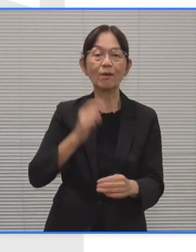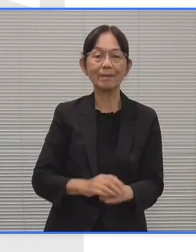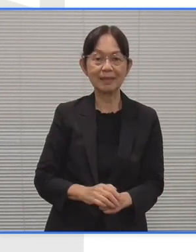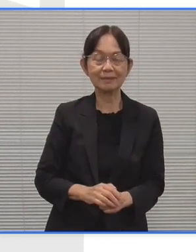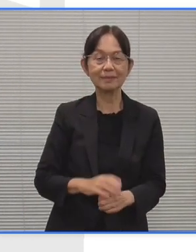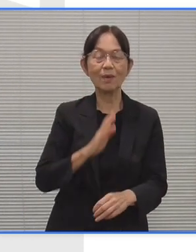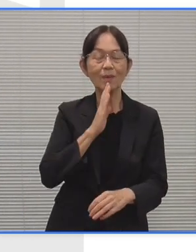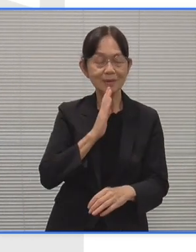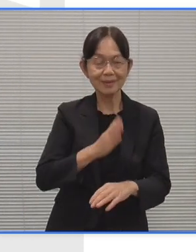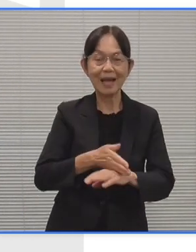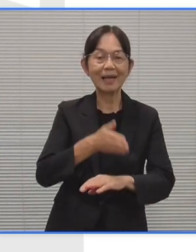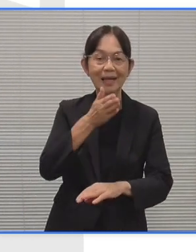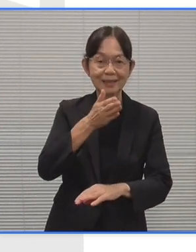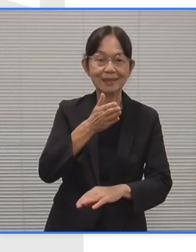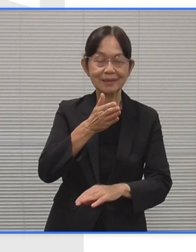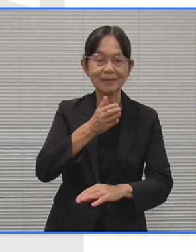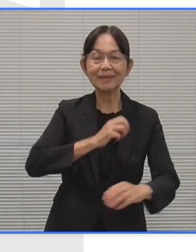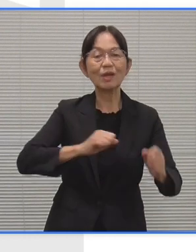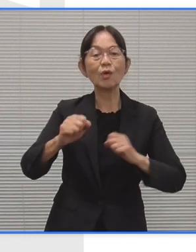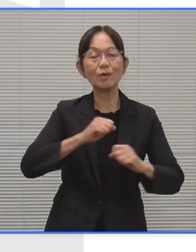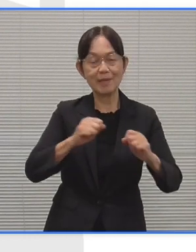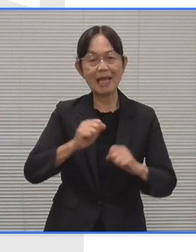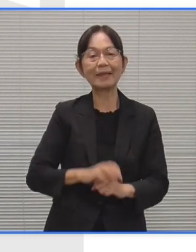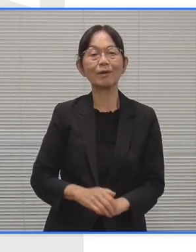当にありがたい取り組みになっております。